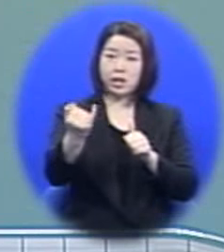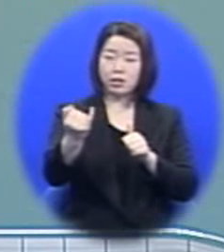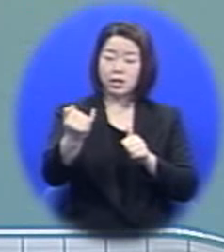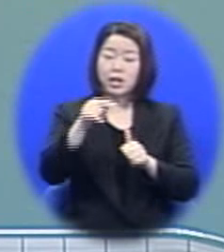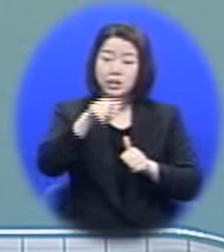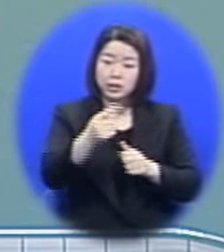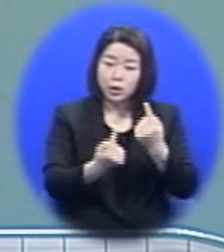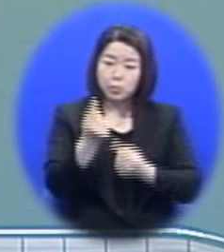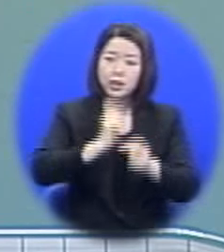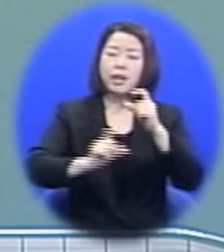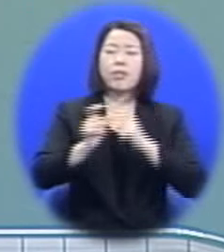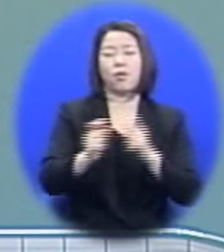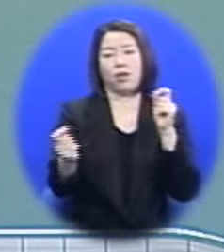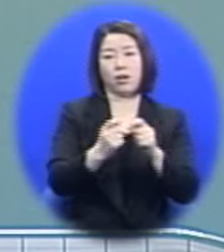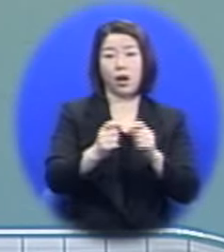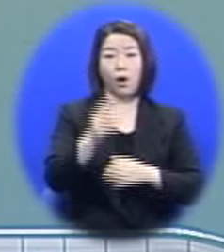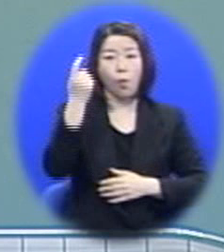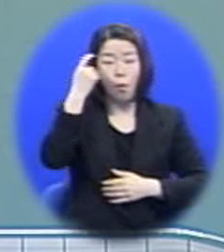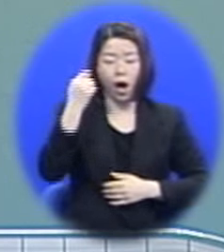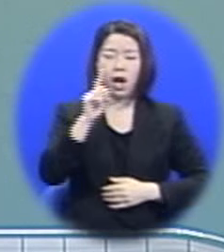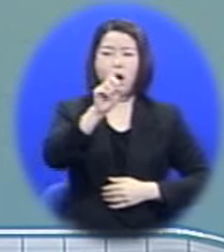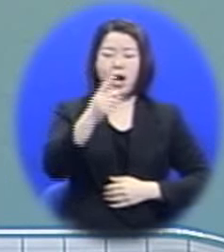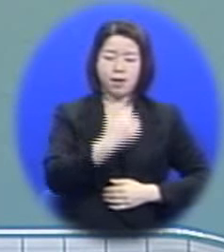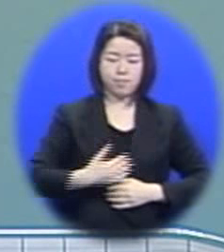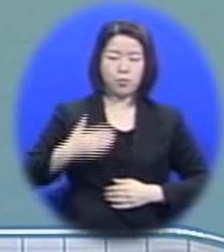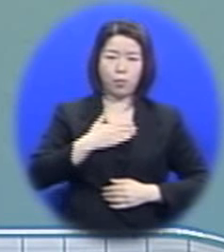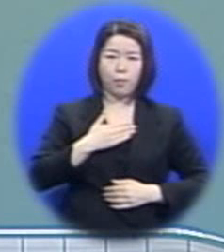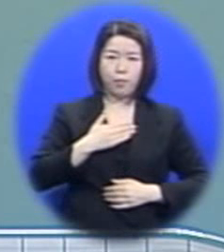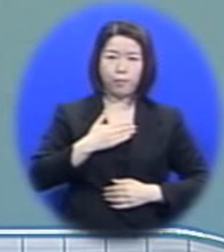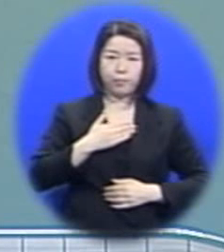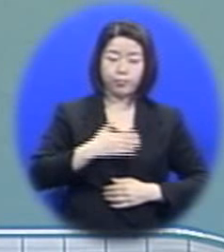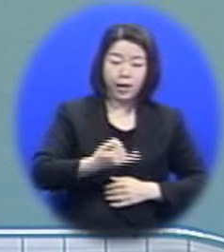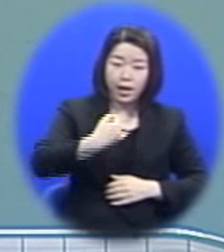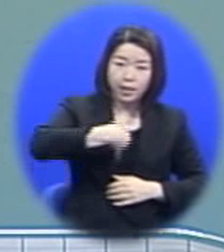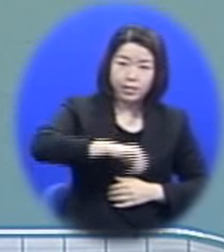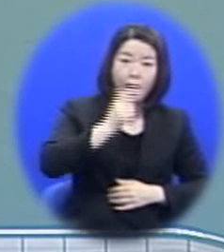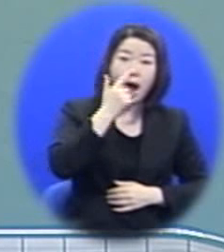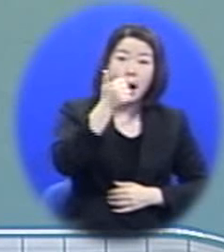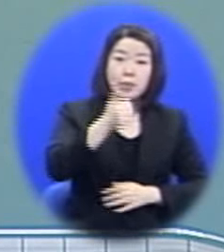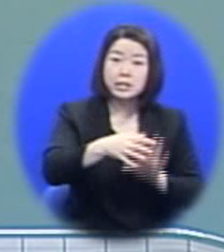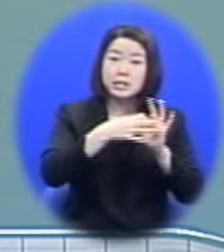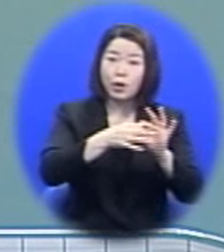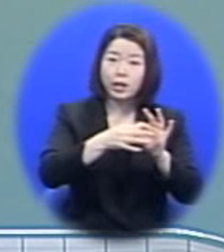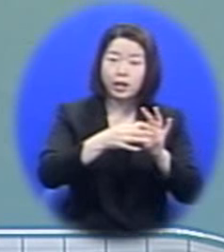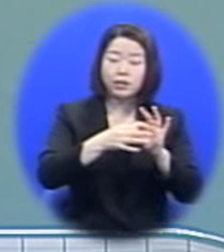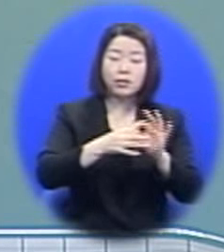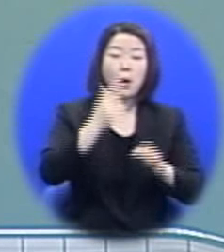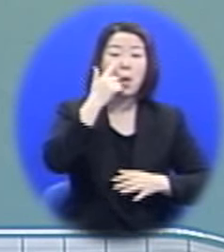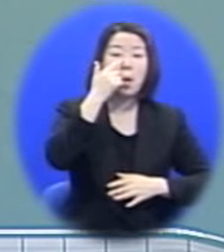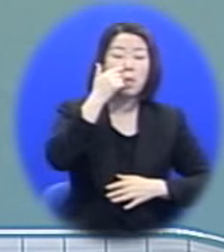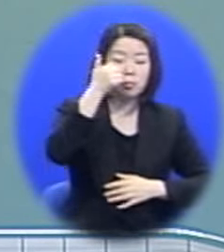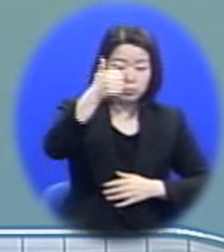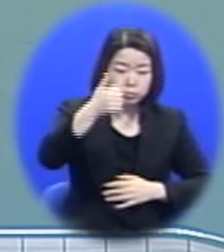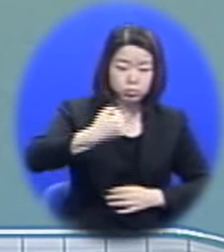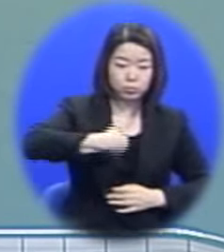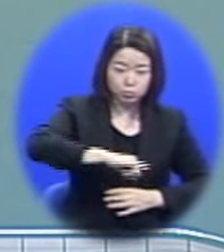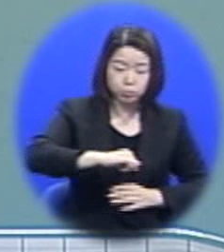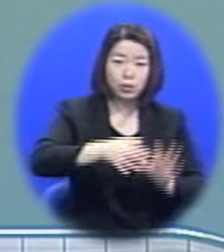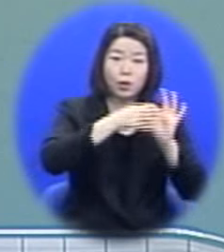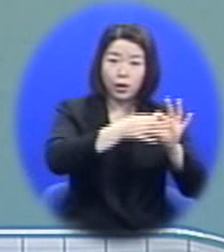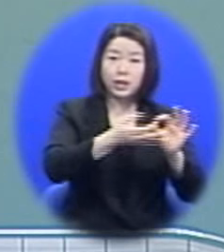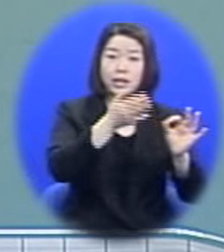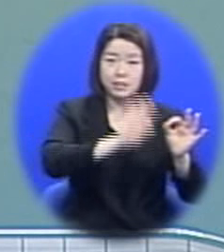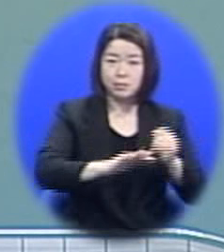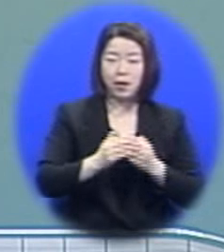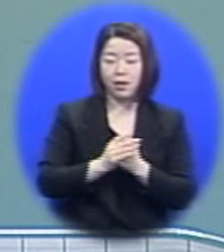거예요. 한 몸이니까. 딸과 아버지 관계는 그냥 분녀 지간이지만